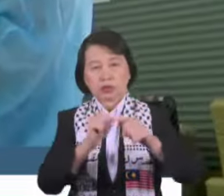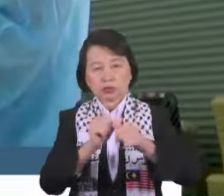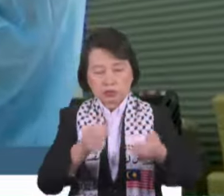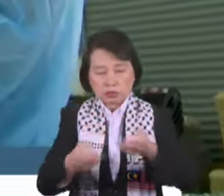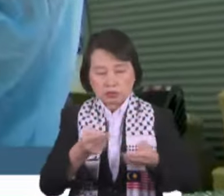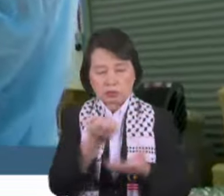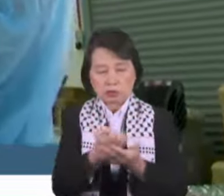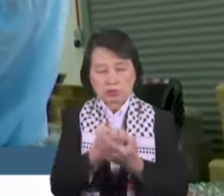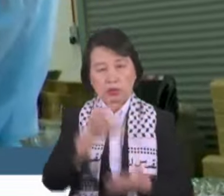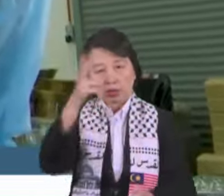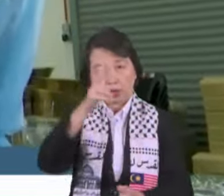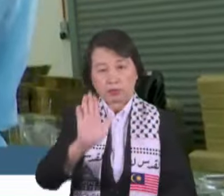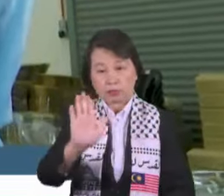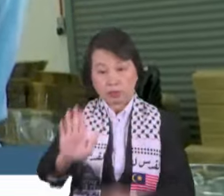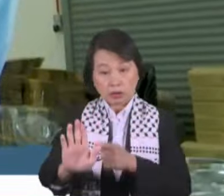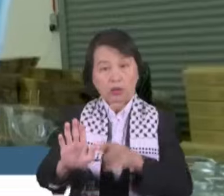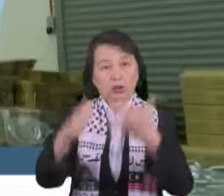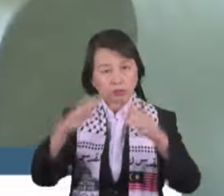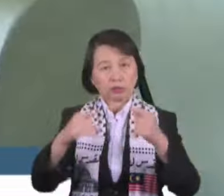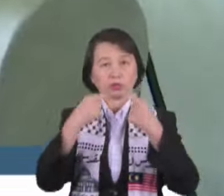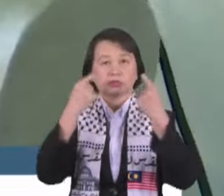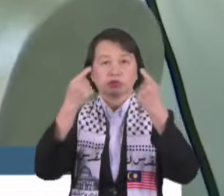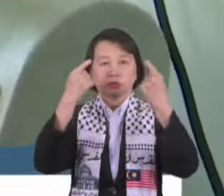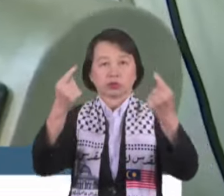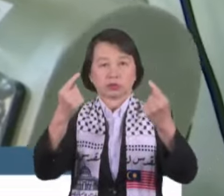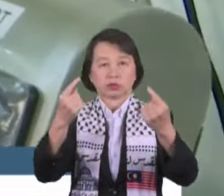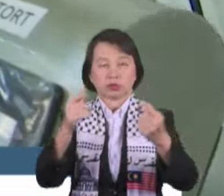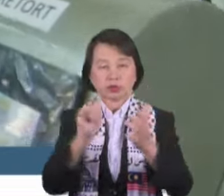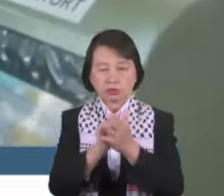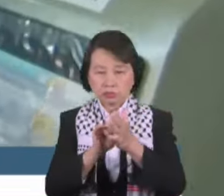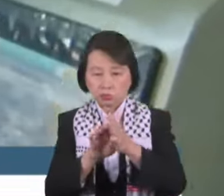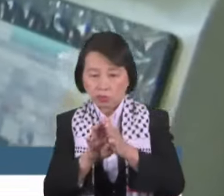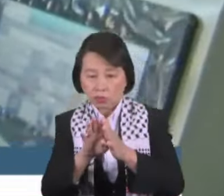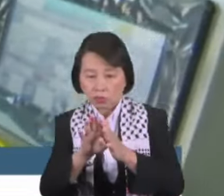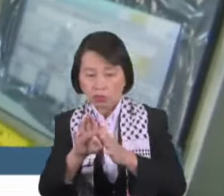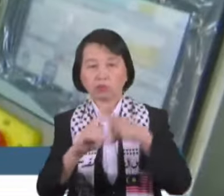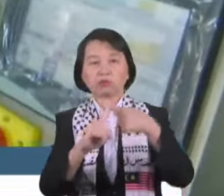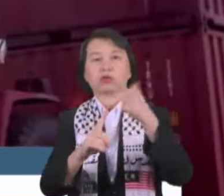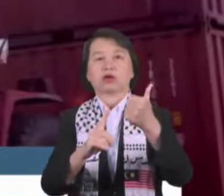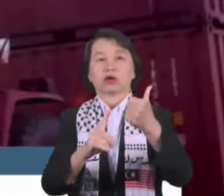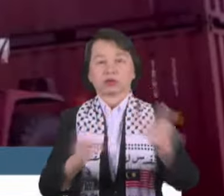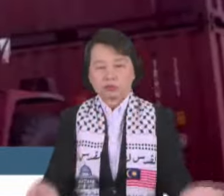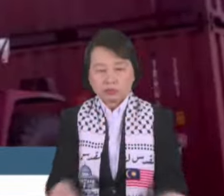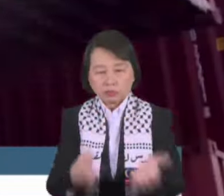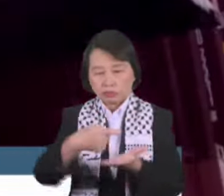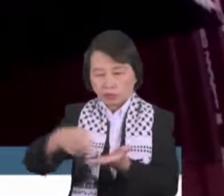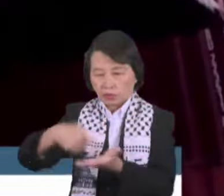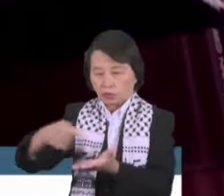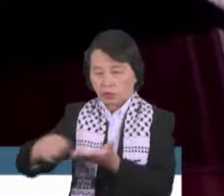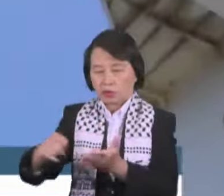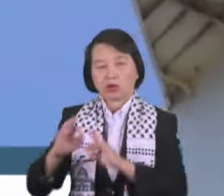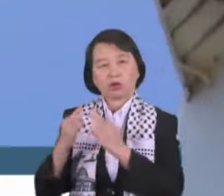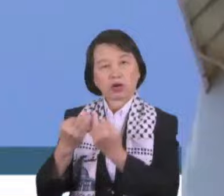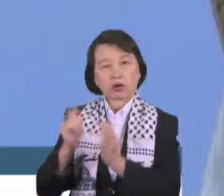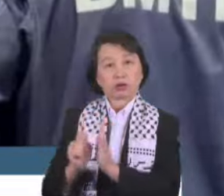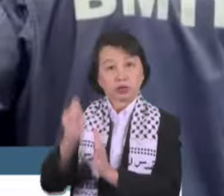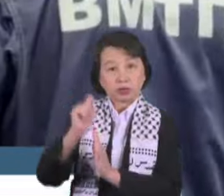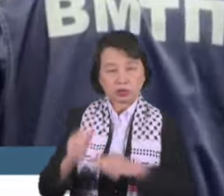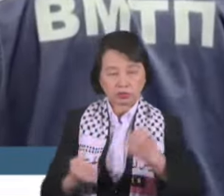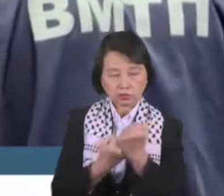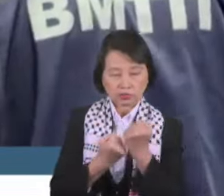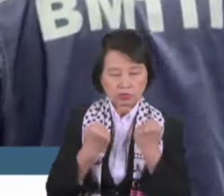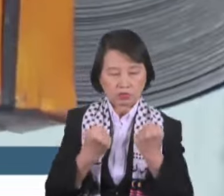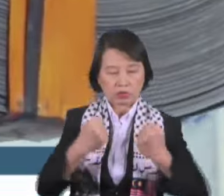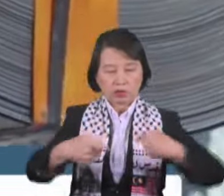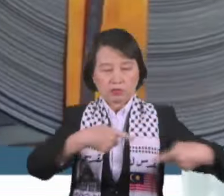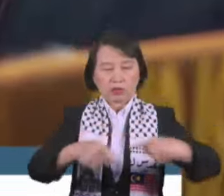pengurusan ekonomi Kerajaan Madani telah membuahkan hasil. Momentum pertumbuhan positif ini didorong perbelanjaan isi rumah yang lebih tinggi, disokong